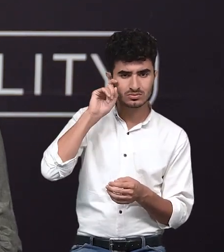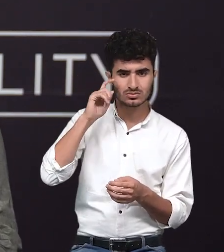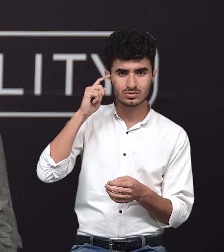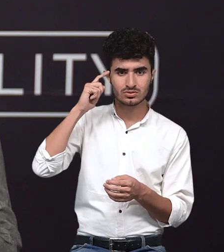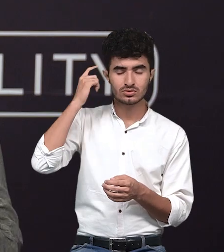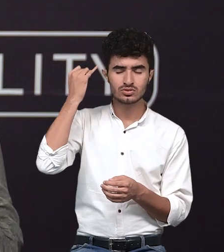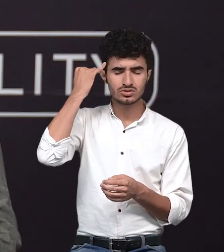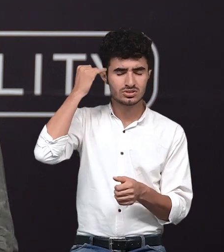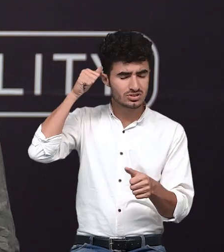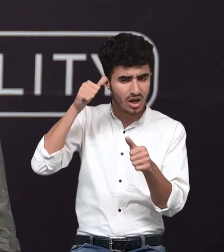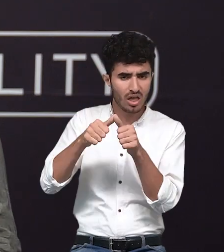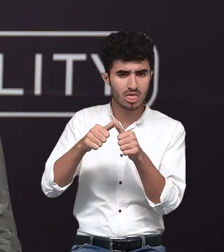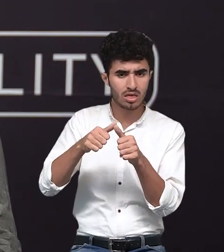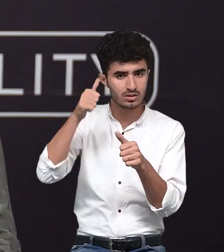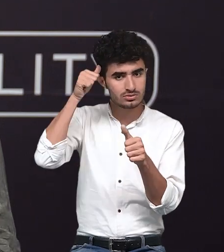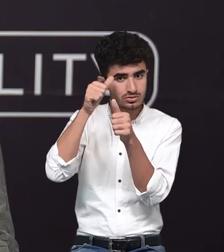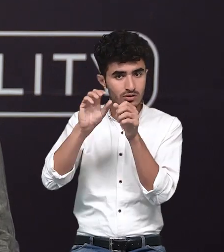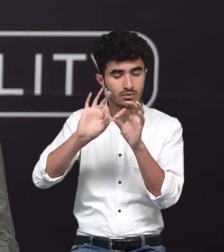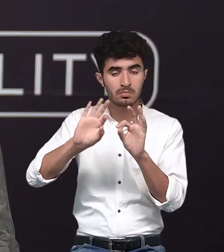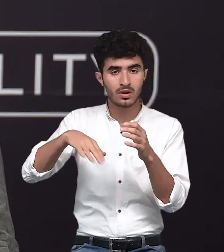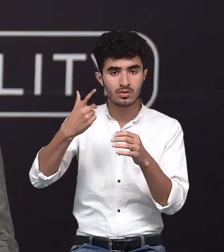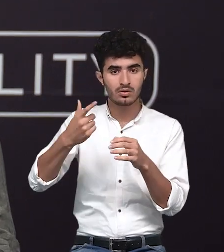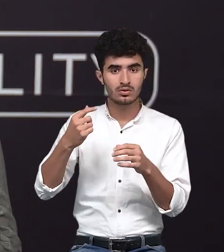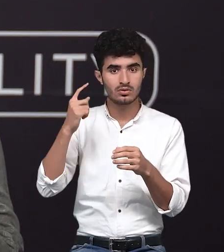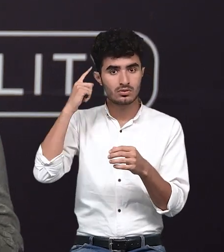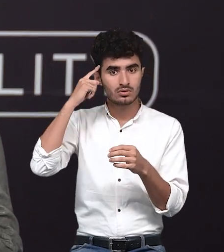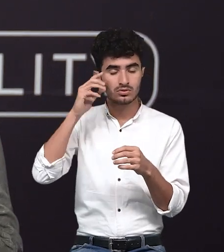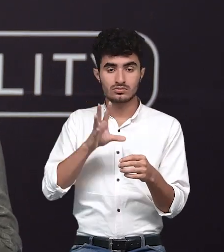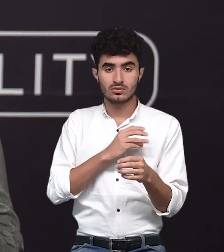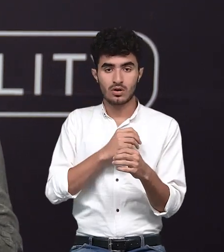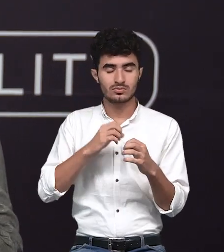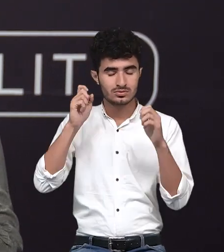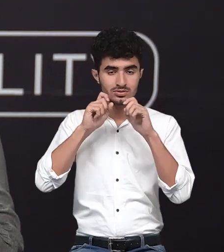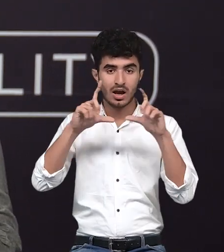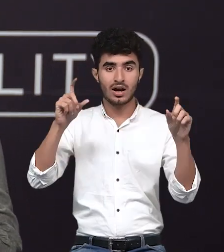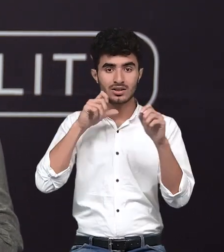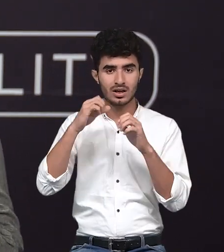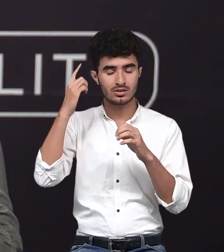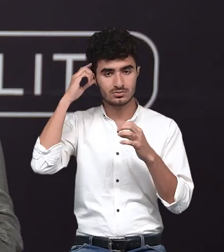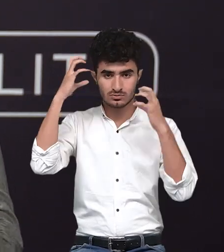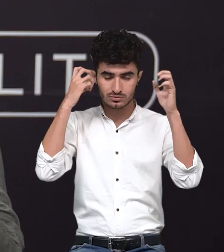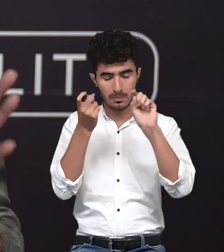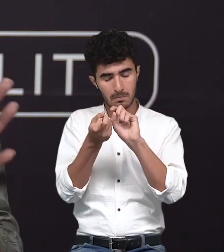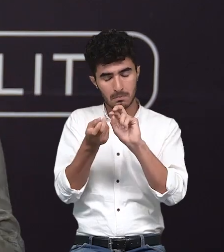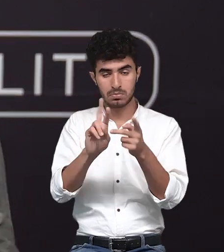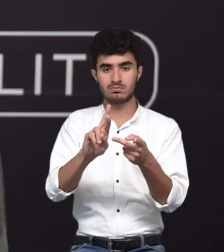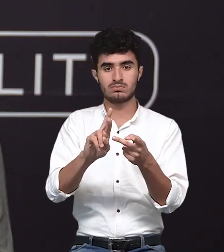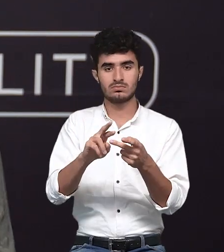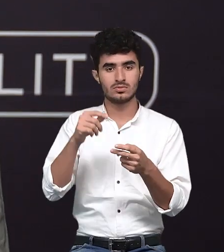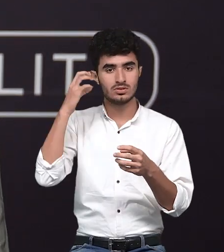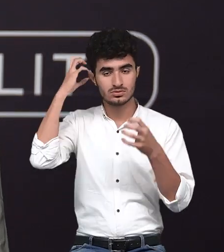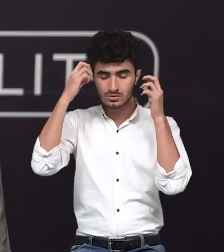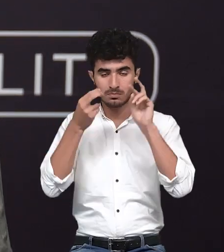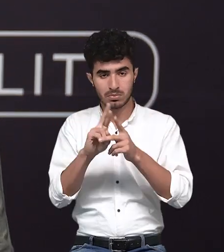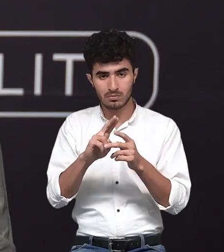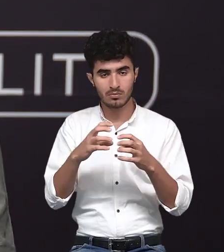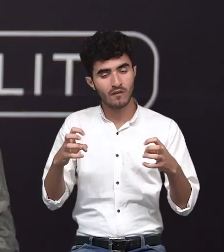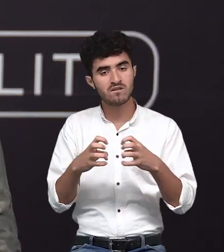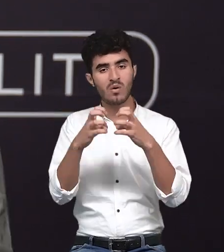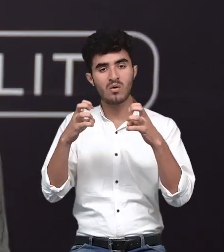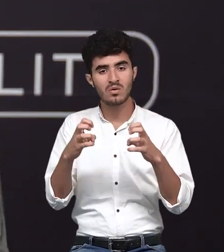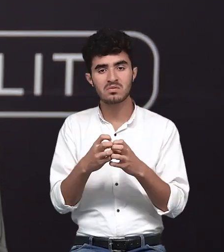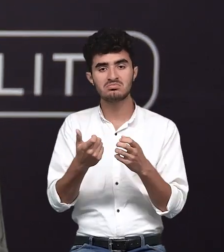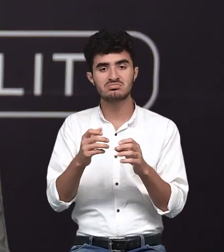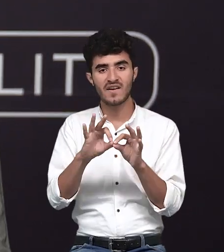ریشنل لیول سے نکل گئی، irrational ہو کے چیخنے چلانے لگ گئی، اور بہت بڑا ایک ہنگامہ ان کے گھر میں ہو گیا، جس